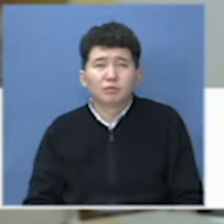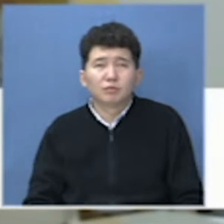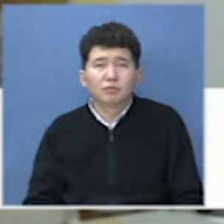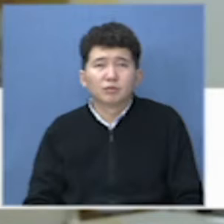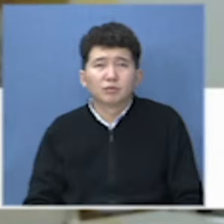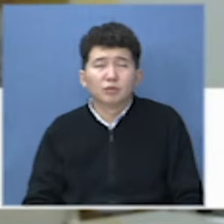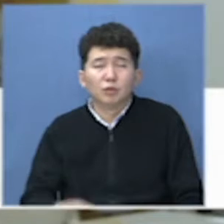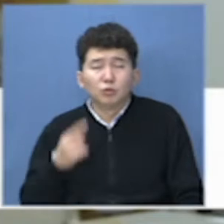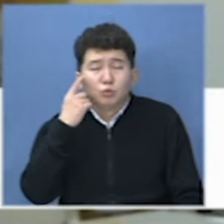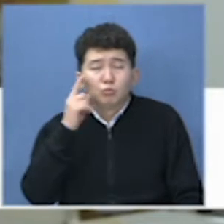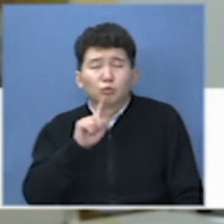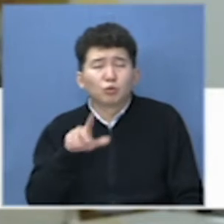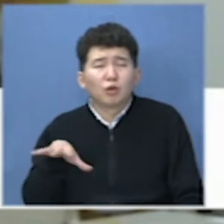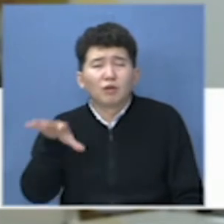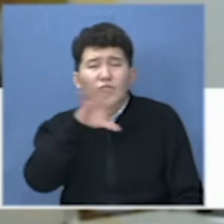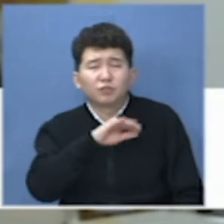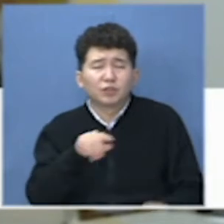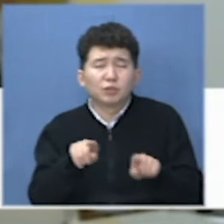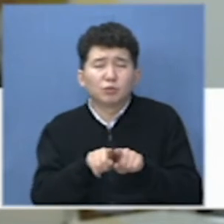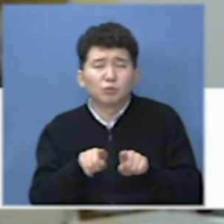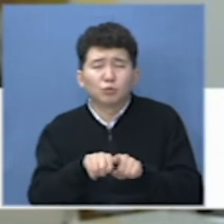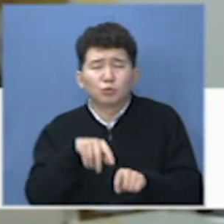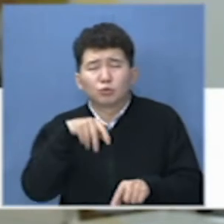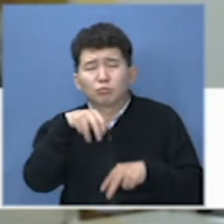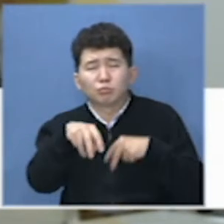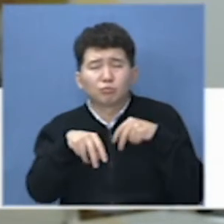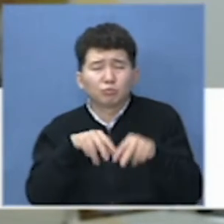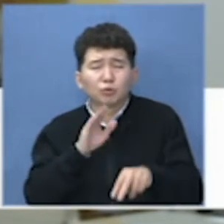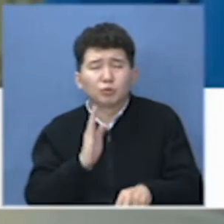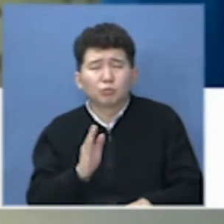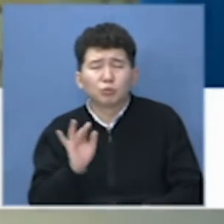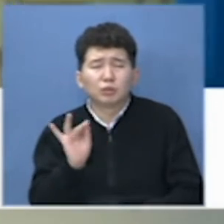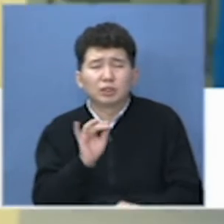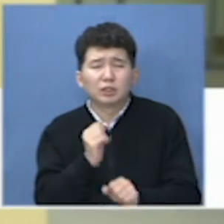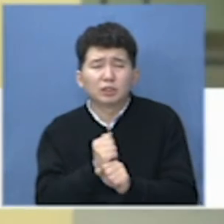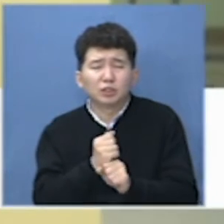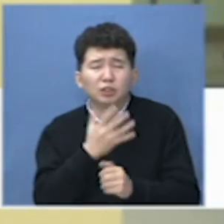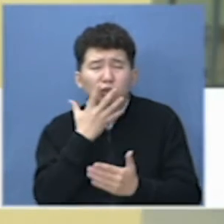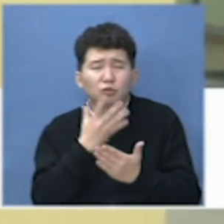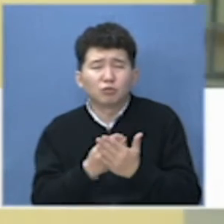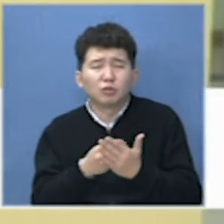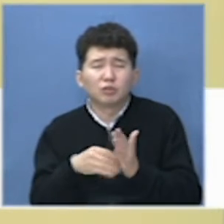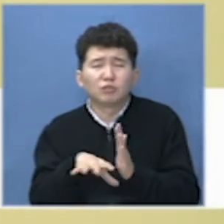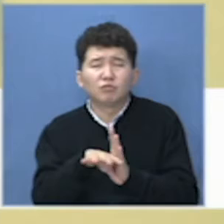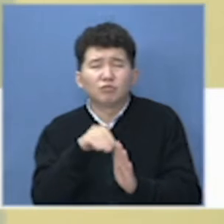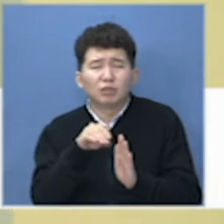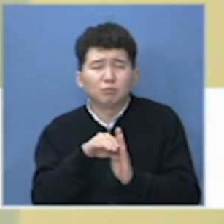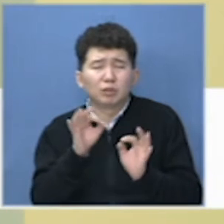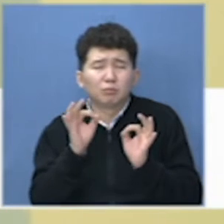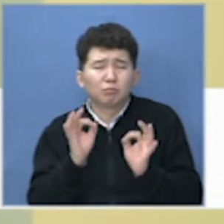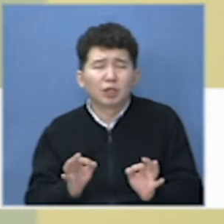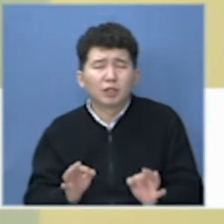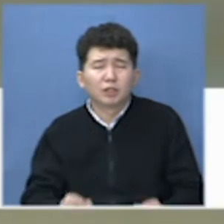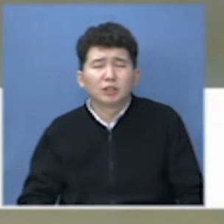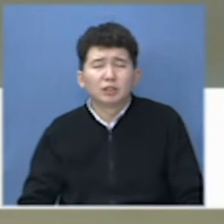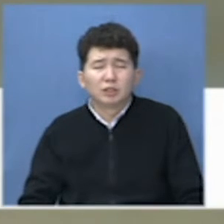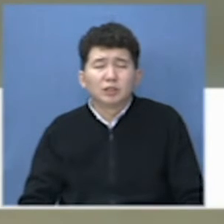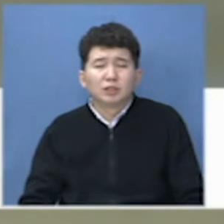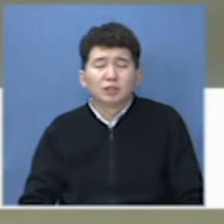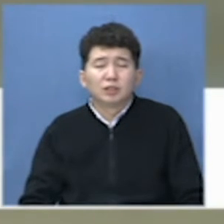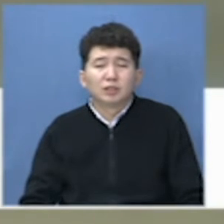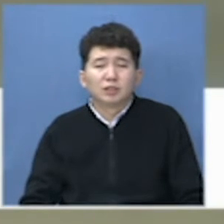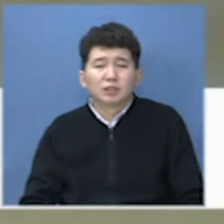мной и сознательность и посетят свои избирательные участки, сделают правильный выбор.